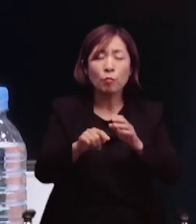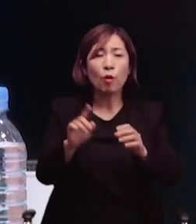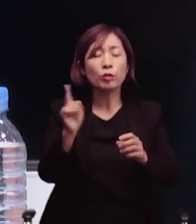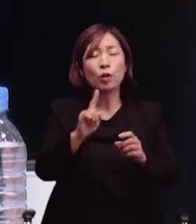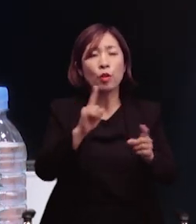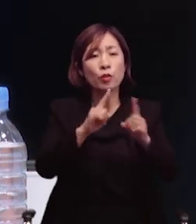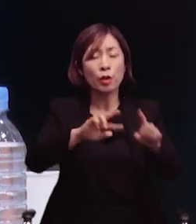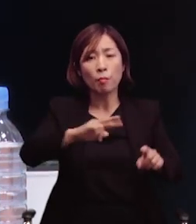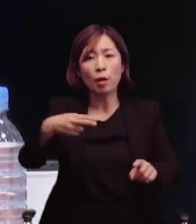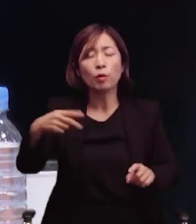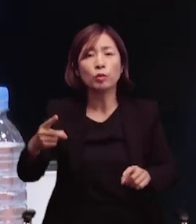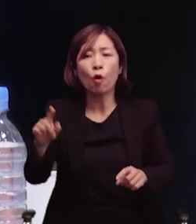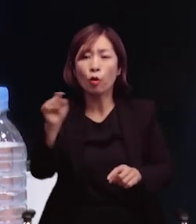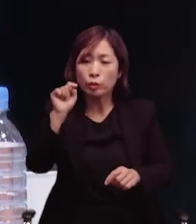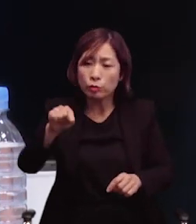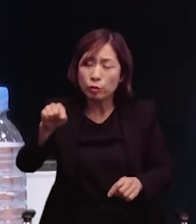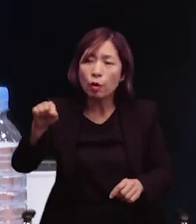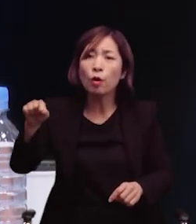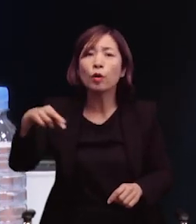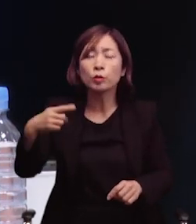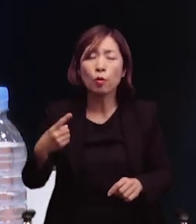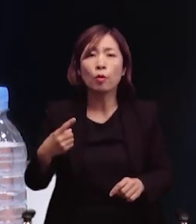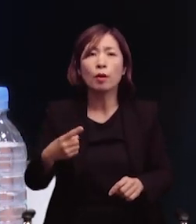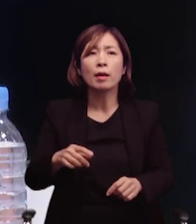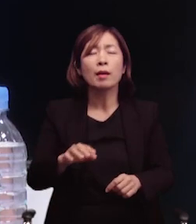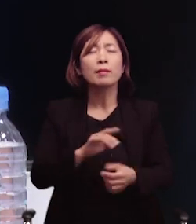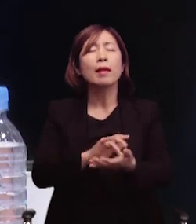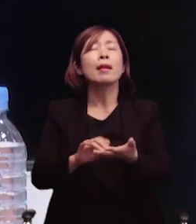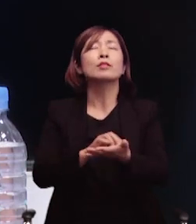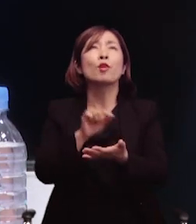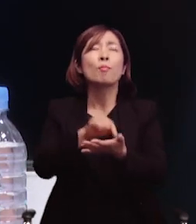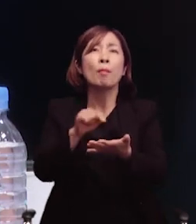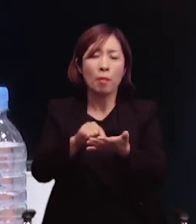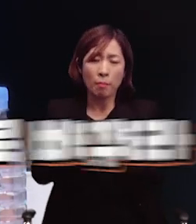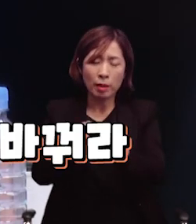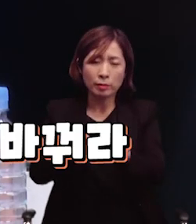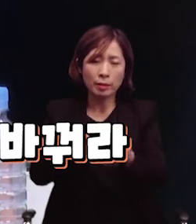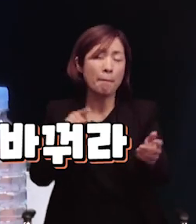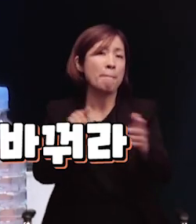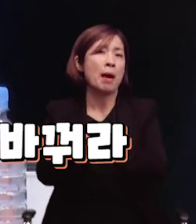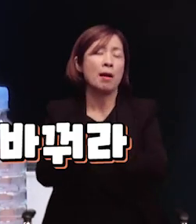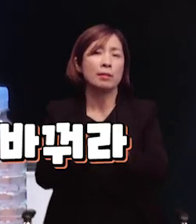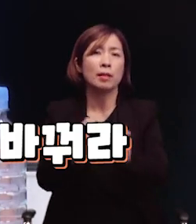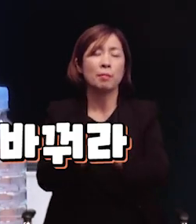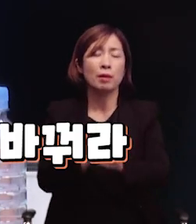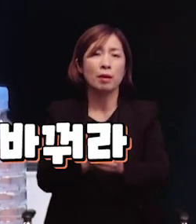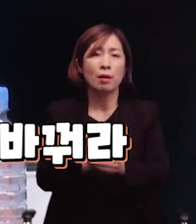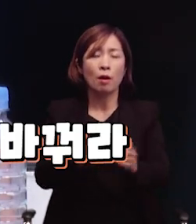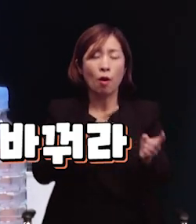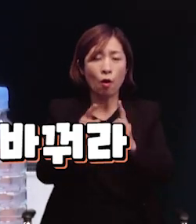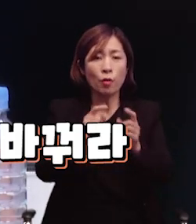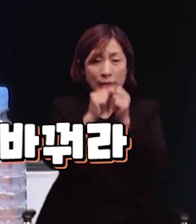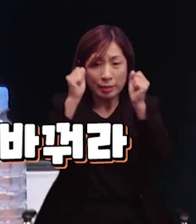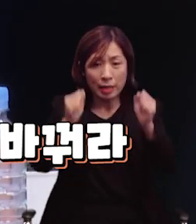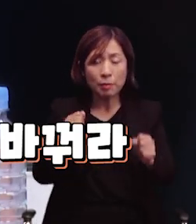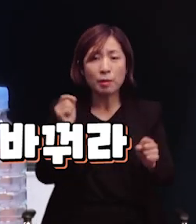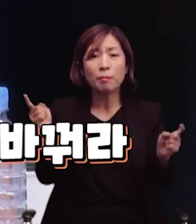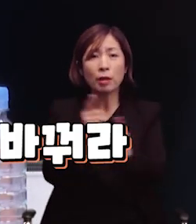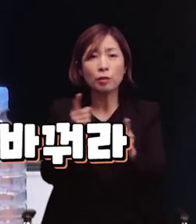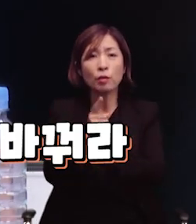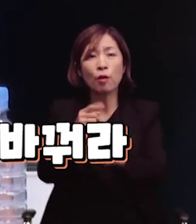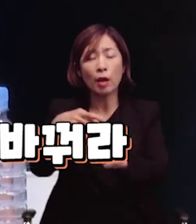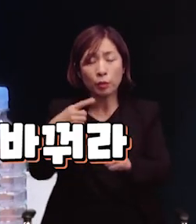원래 어디를 눌러야 되는지 대략적으로 알기는 하세요 그 언어 설정을 바꾸는 것만